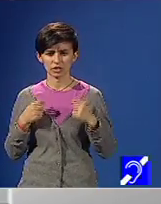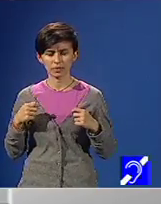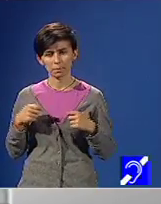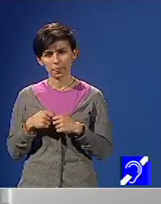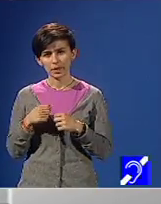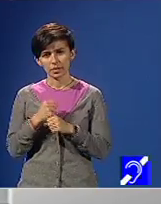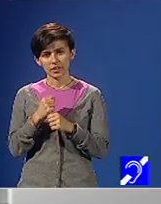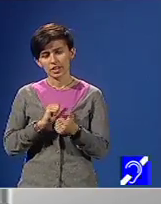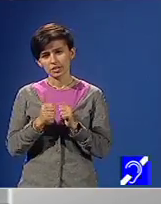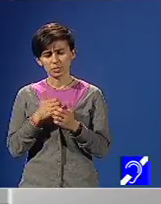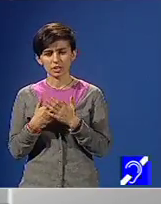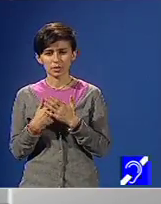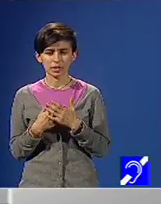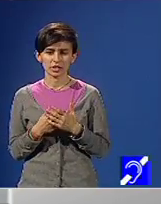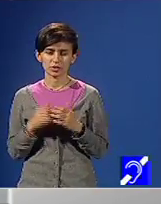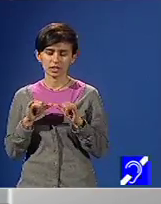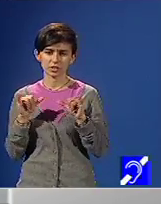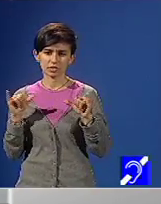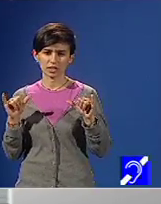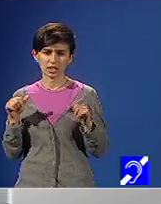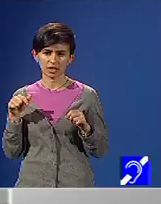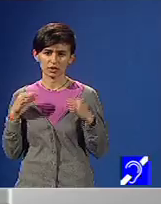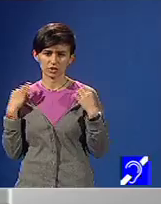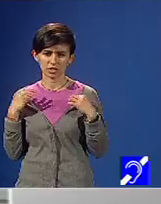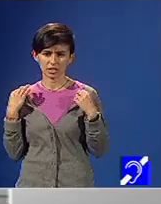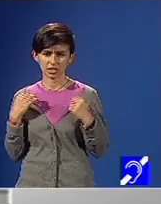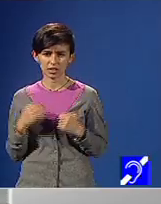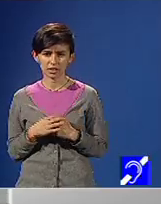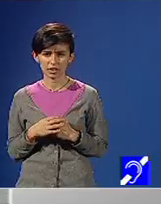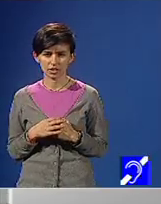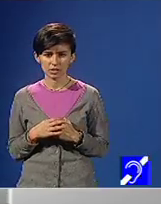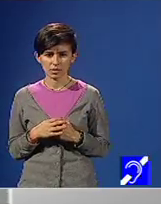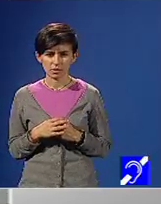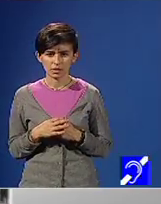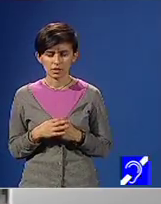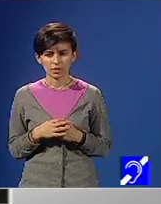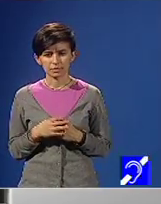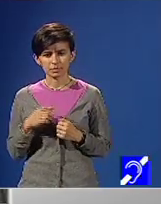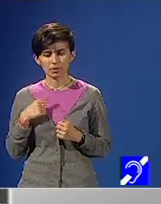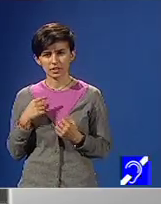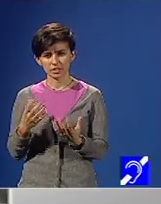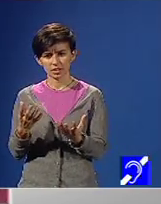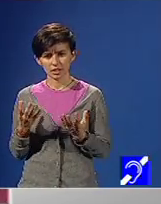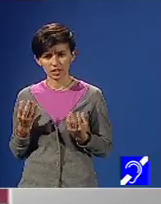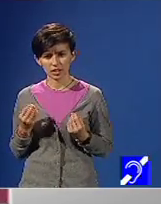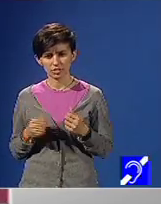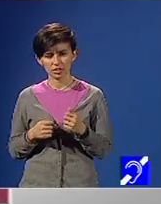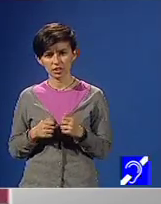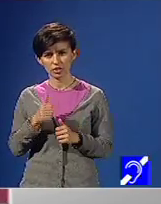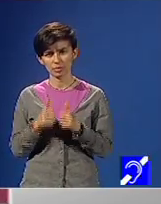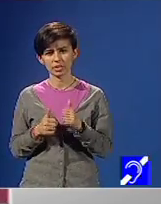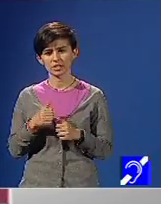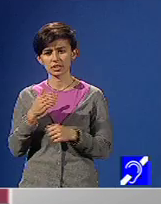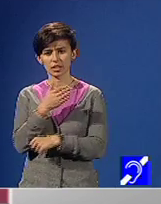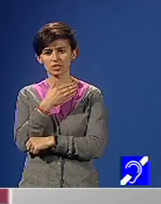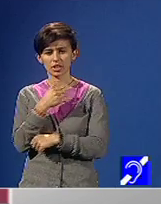practică sportul pentru propria lor dezvoltare și sănătate, iar cei mai pricepuți sunt atrași în competiții naționale și